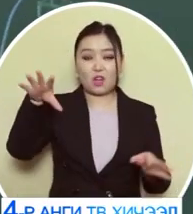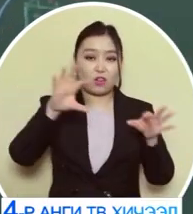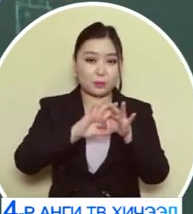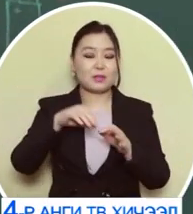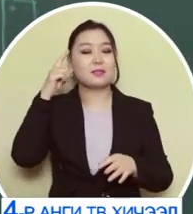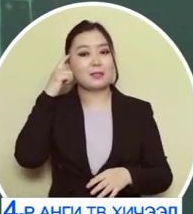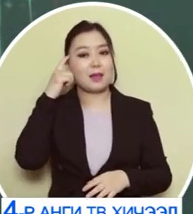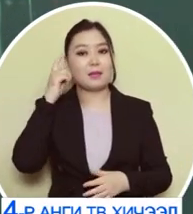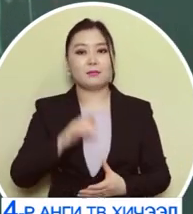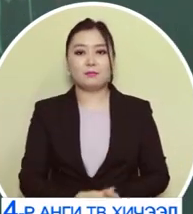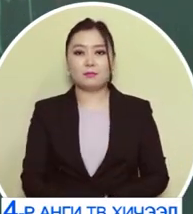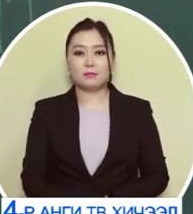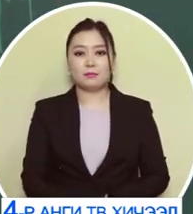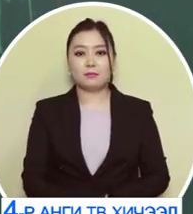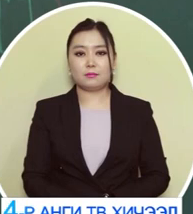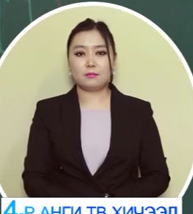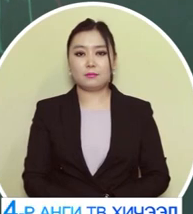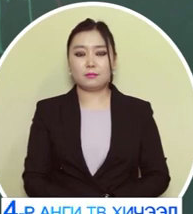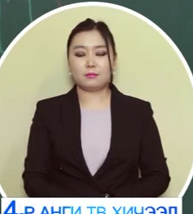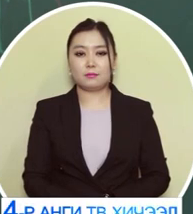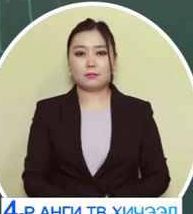Ал енді электр шамның қызыл жібін